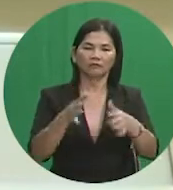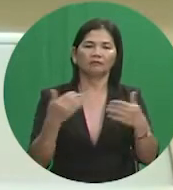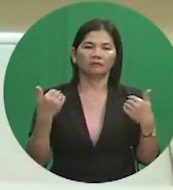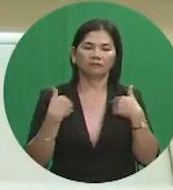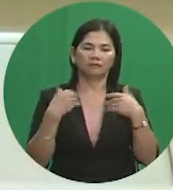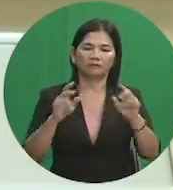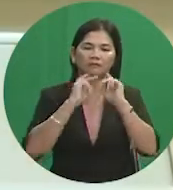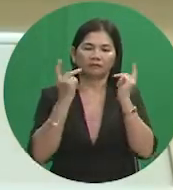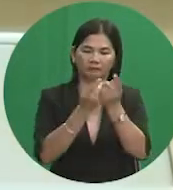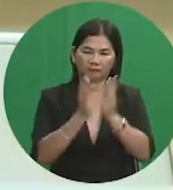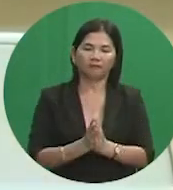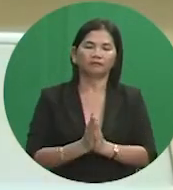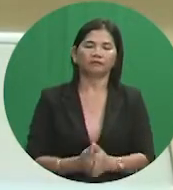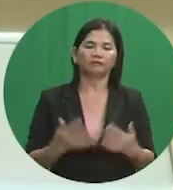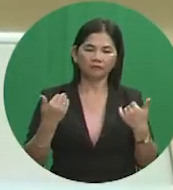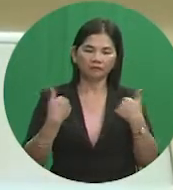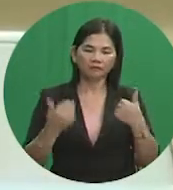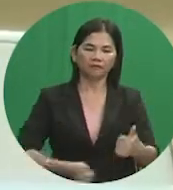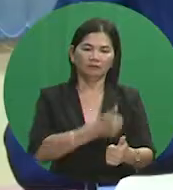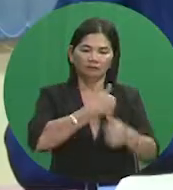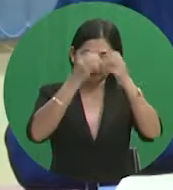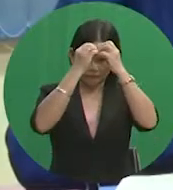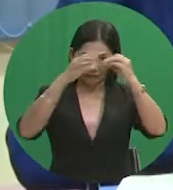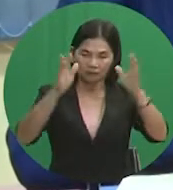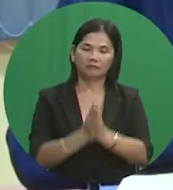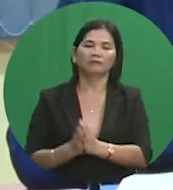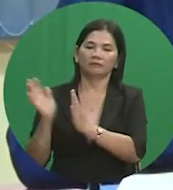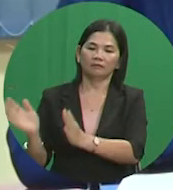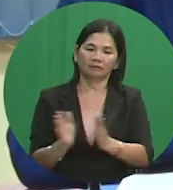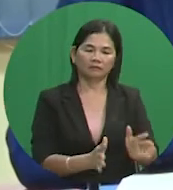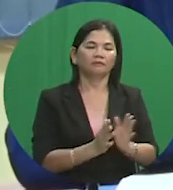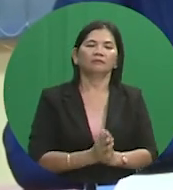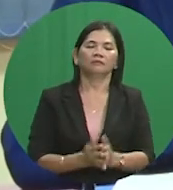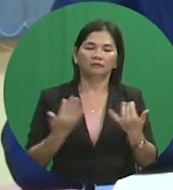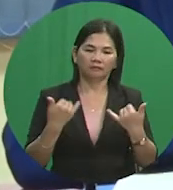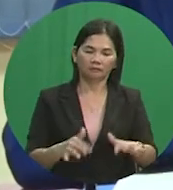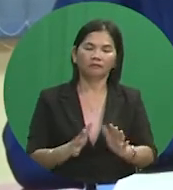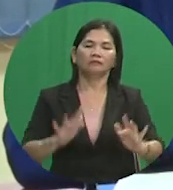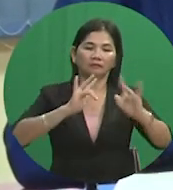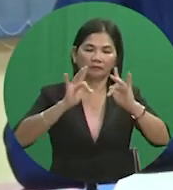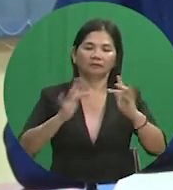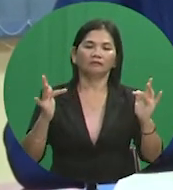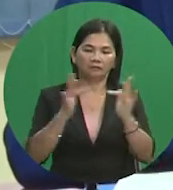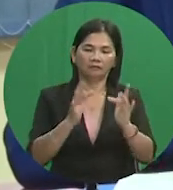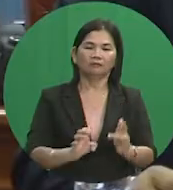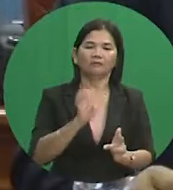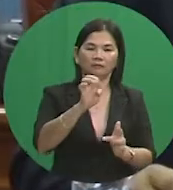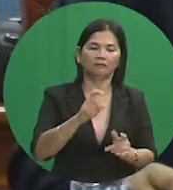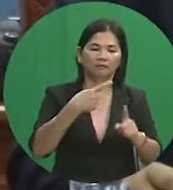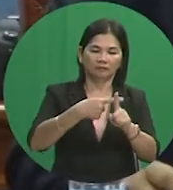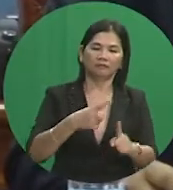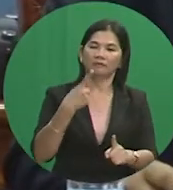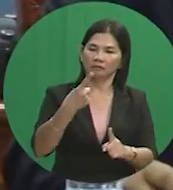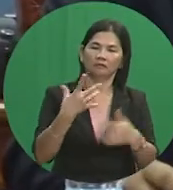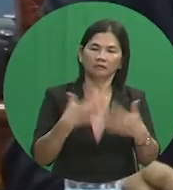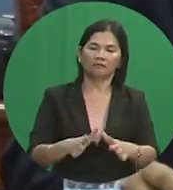ដល់គណៈកម្មការសន្តិនុក្រមនៃក្រសួងព័ត៌មានត្រូវធ្វើរៀបចំជាសន្តិនុក្រមអេឡិចត្រូនិក e-book 1ដើម្បីដាក់បញ្ចូល